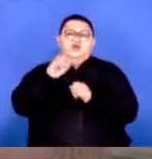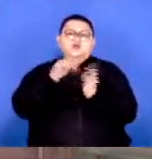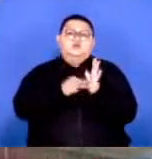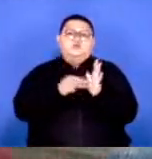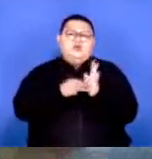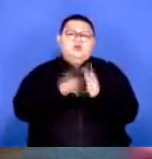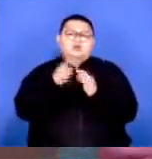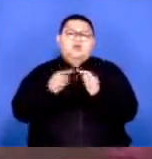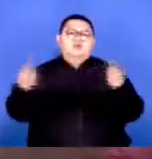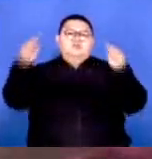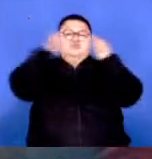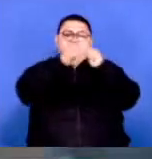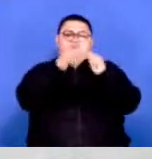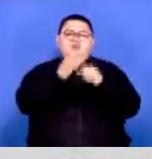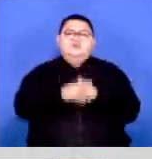puncak kawah.